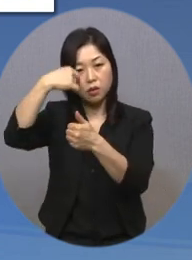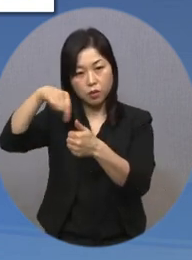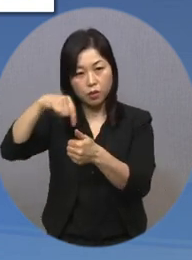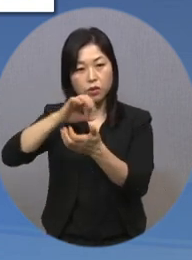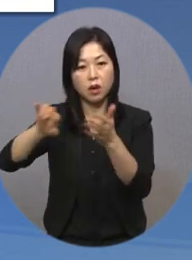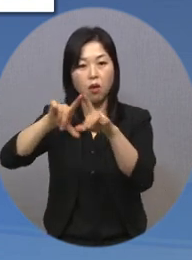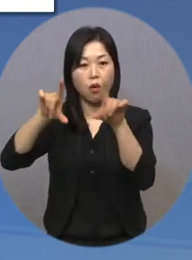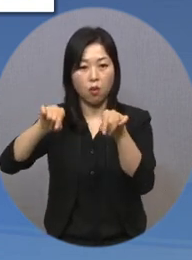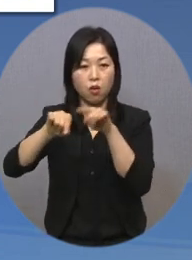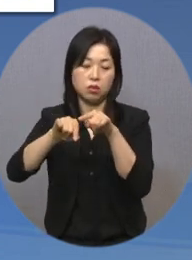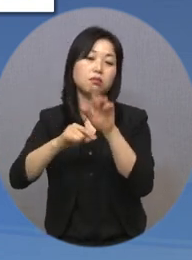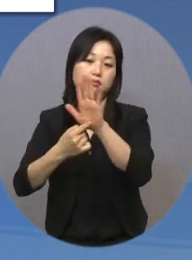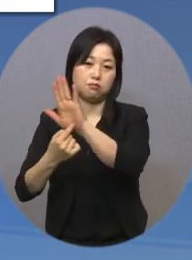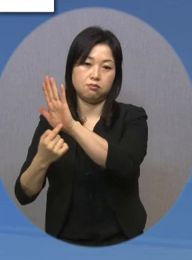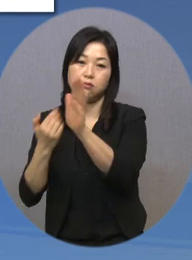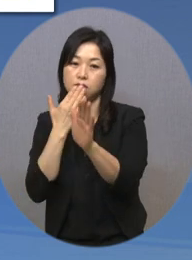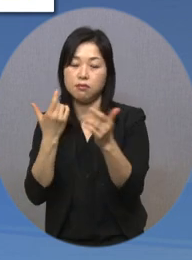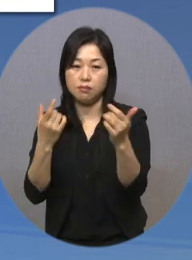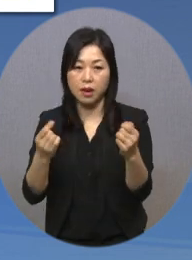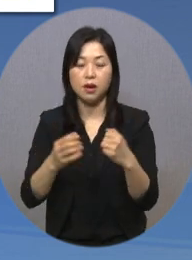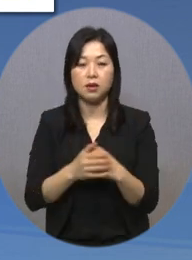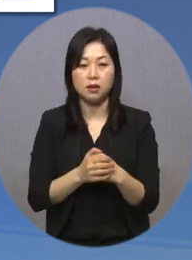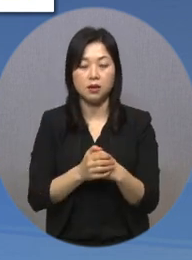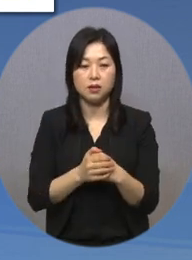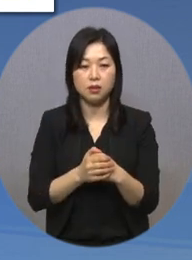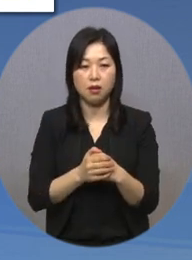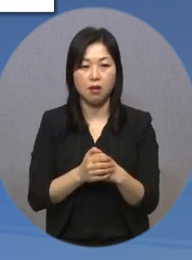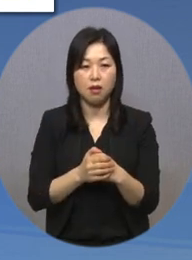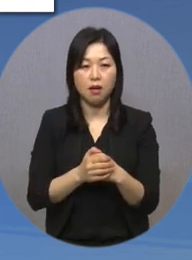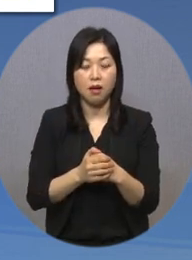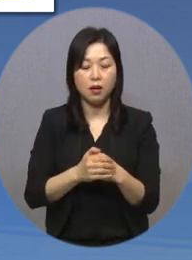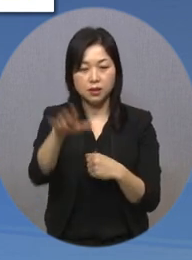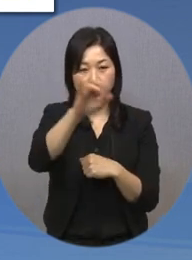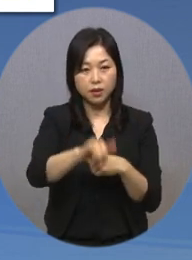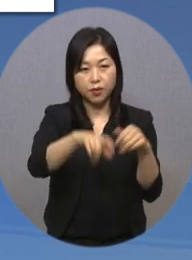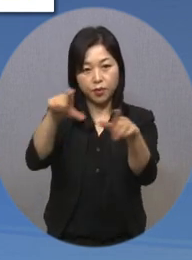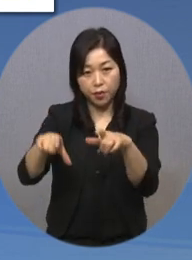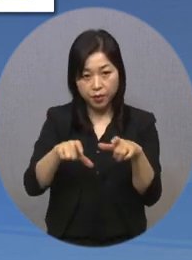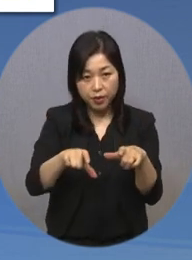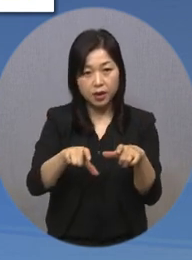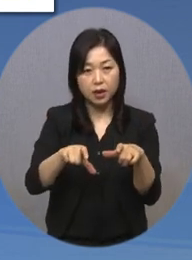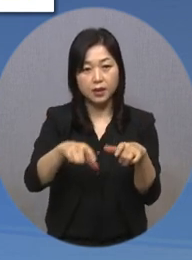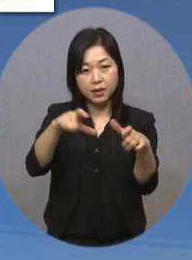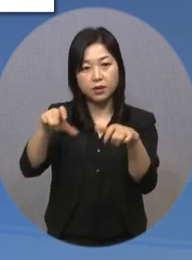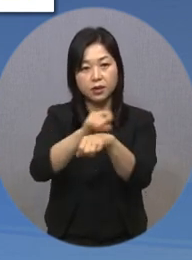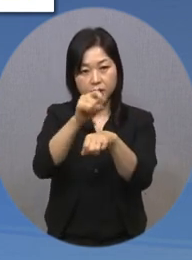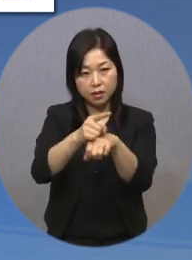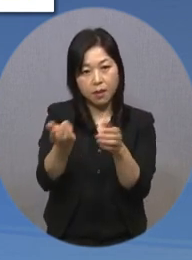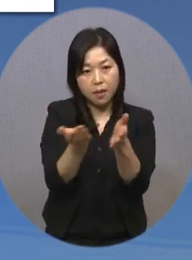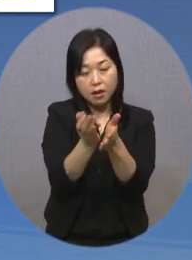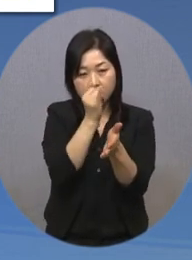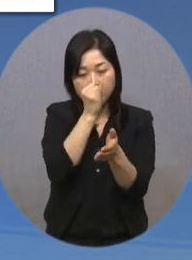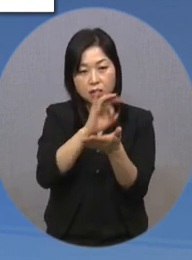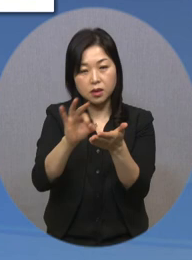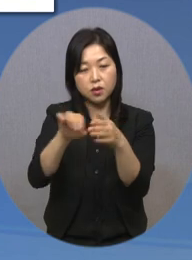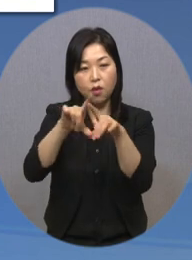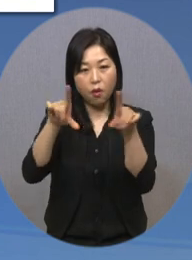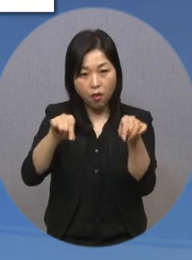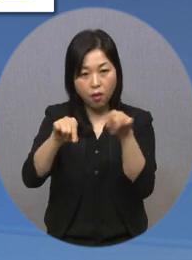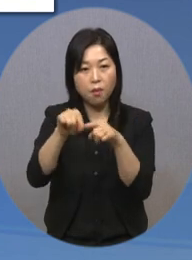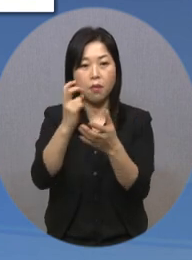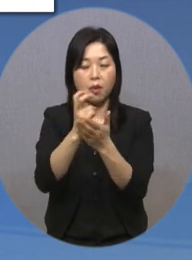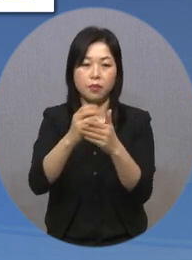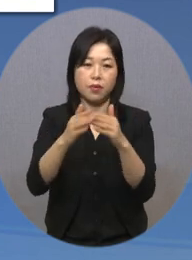되면서 다수의 광역 기초 지방자치단체에서 지역 특성을 반영한 이용권 지원 계획을 수립할